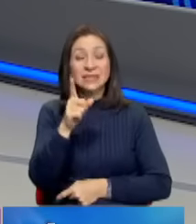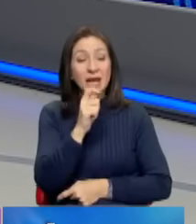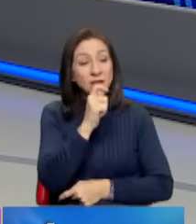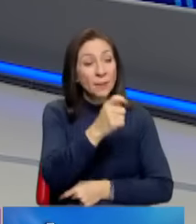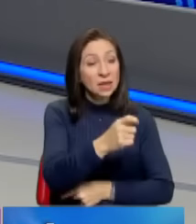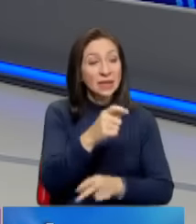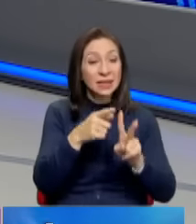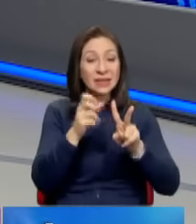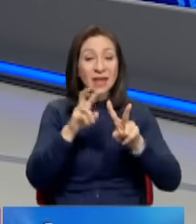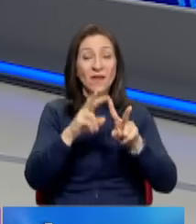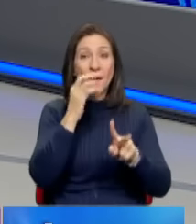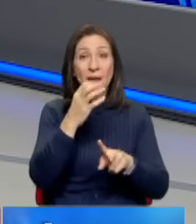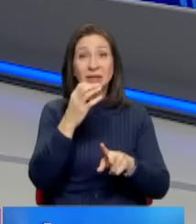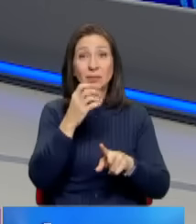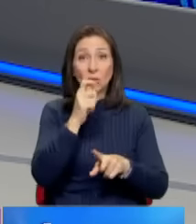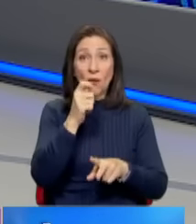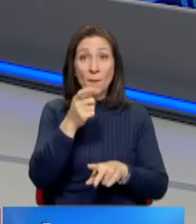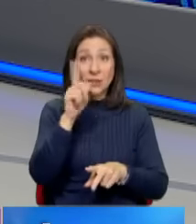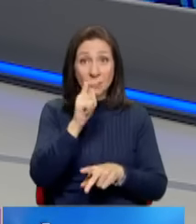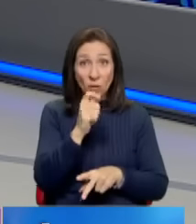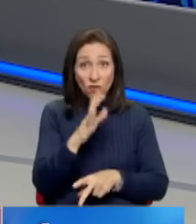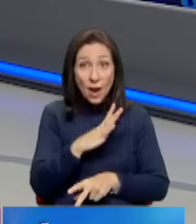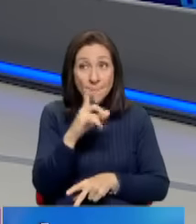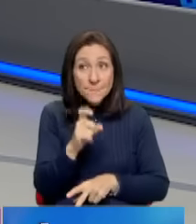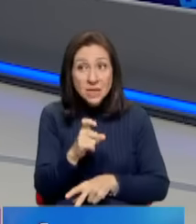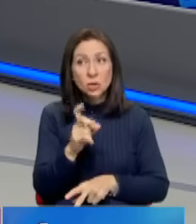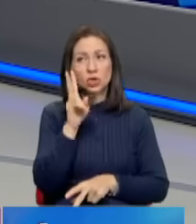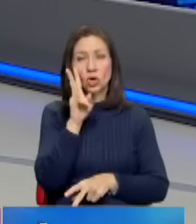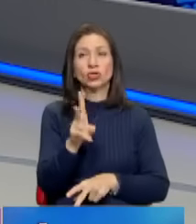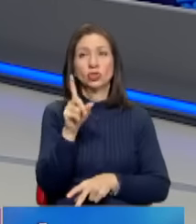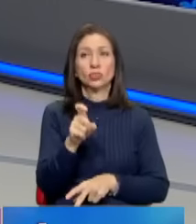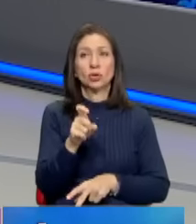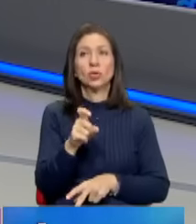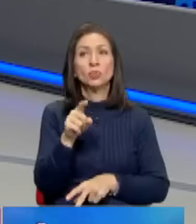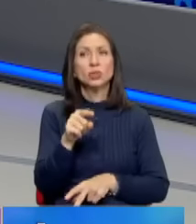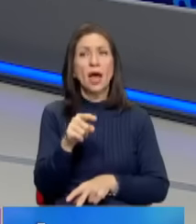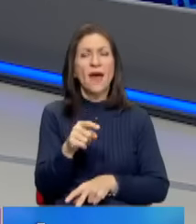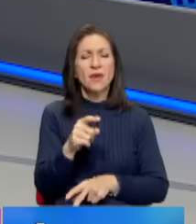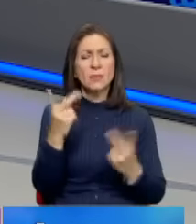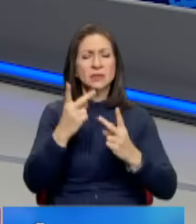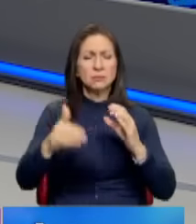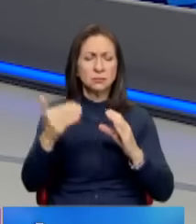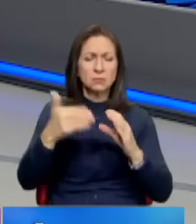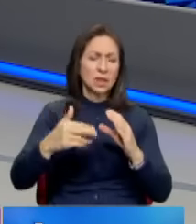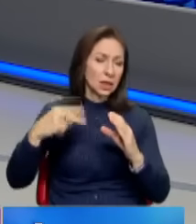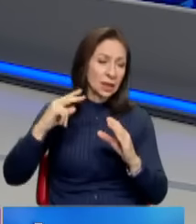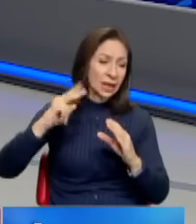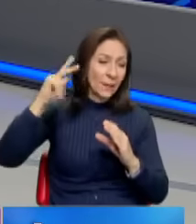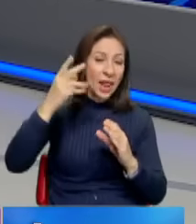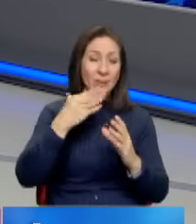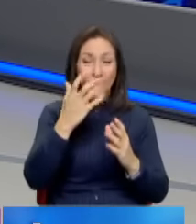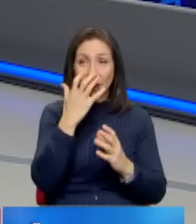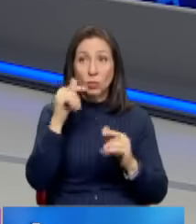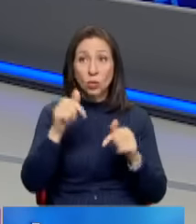uzanan Now Haber mikrofonu dışında başka bir mikrofon var mı? Gördünüz mü? Burada evet onlarca mesaj geliyor. Kademeli emeklilik